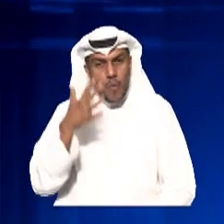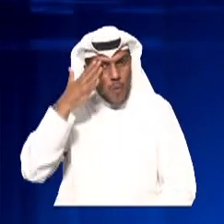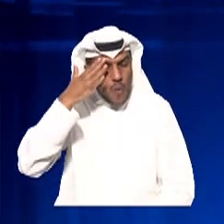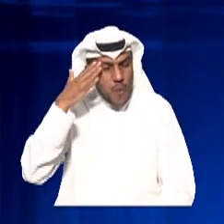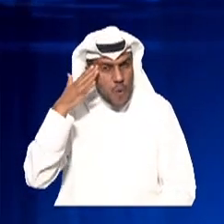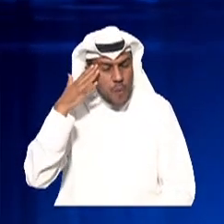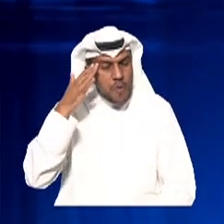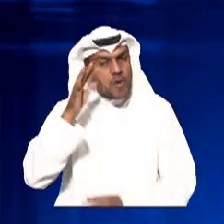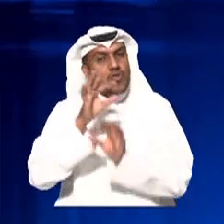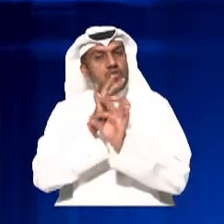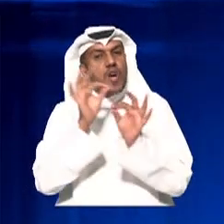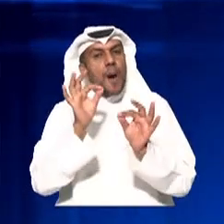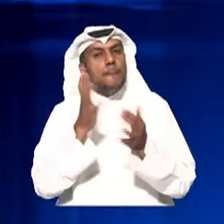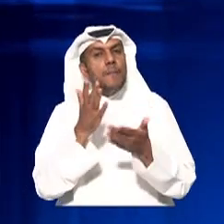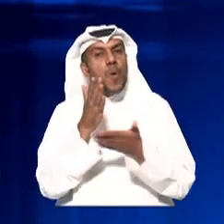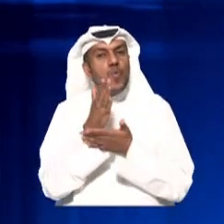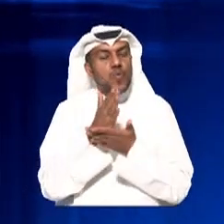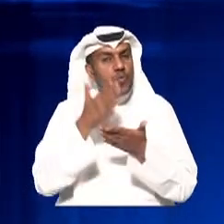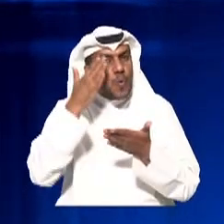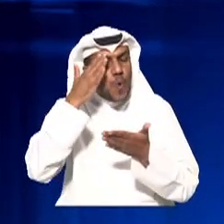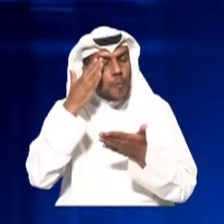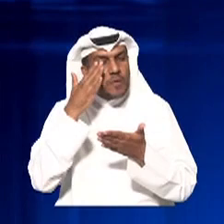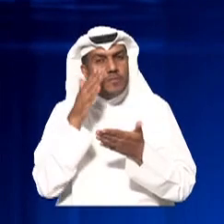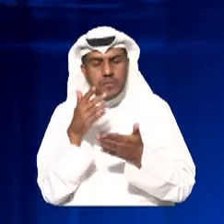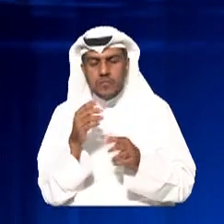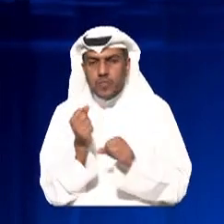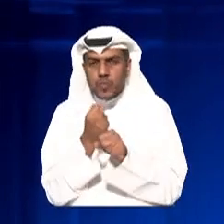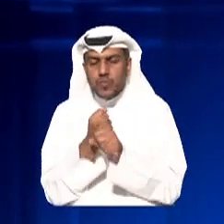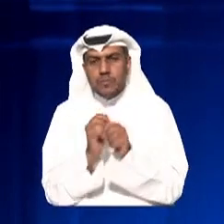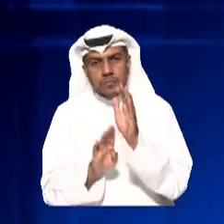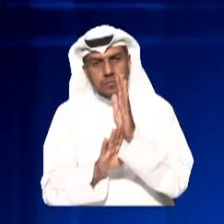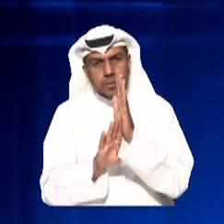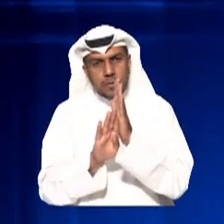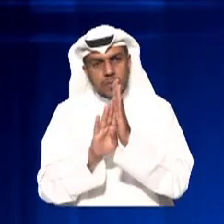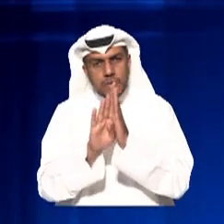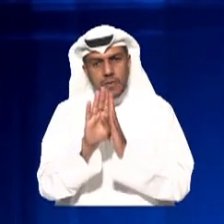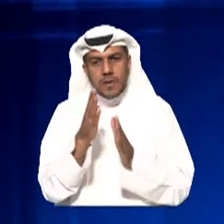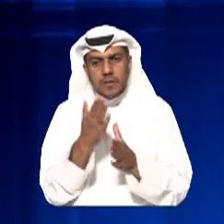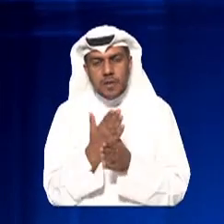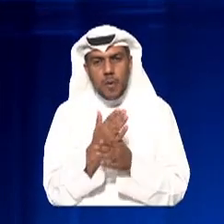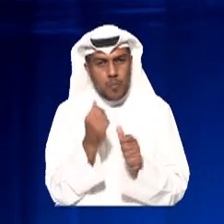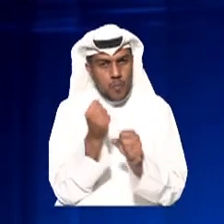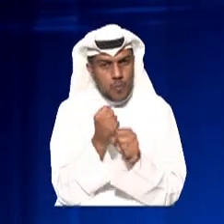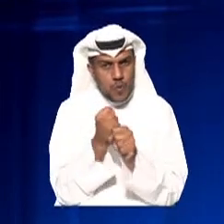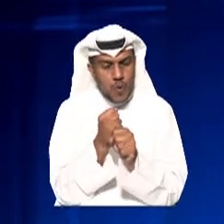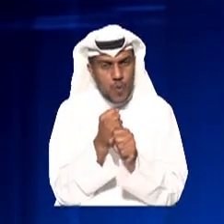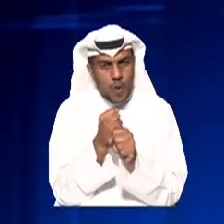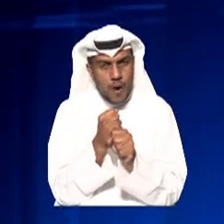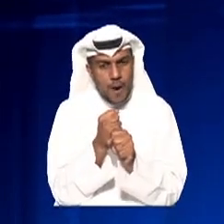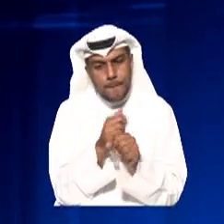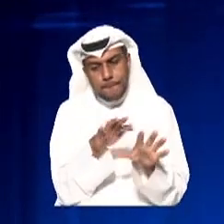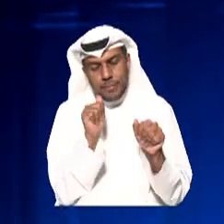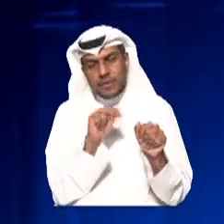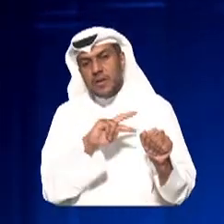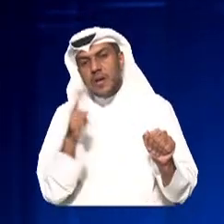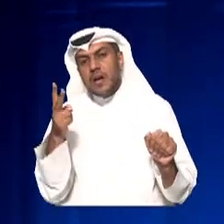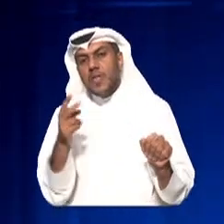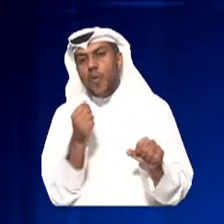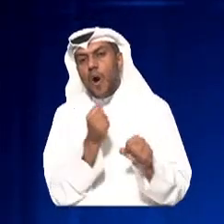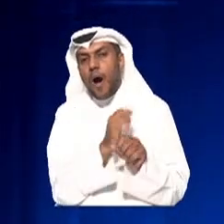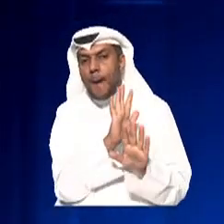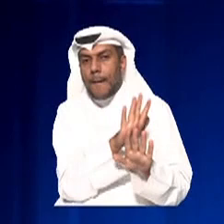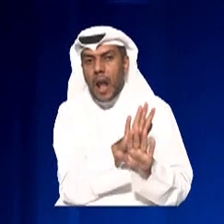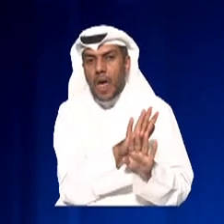الكامل سيحسن مستواهم بشكل ملحوظ نظرا لتفرغهم الكامل للرياضة. وأضاف أن